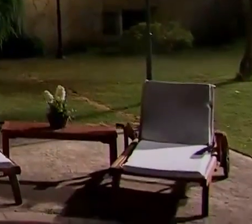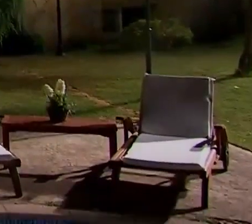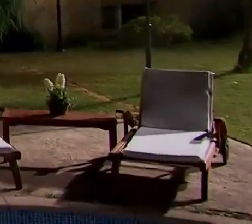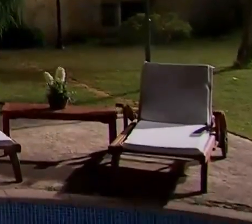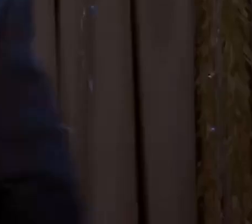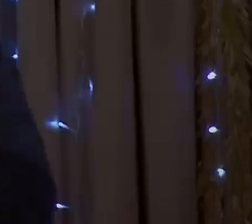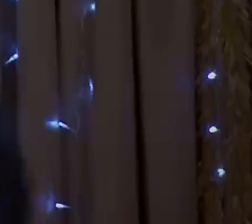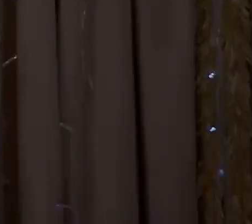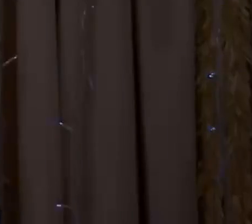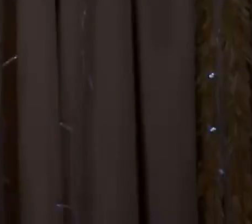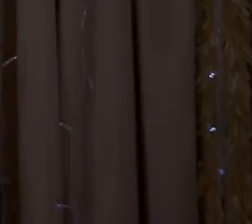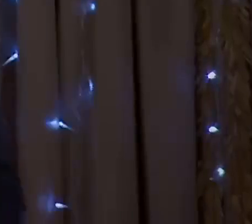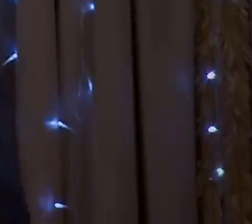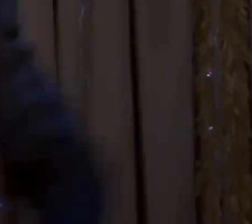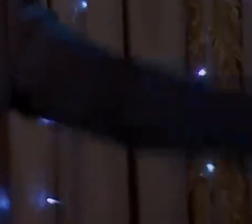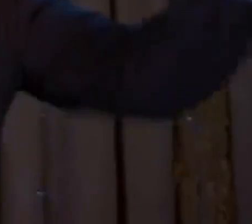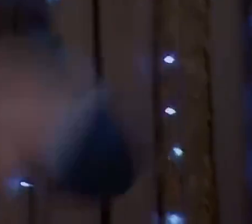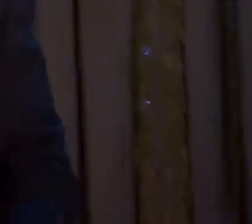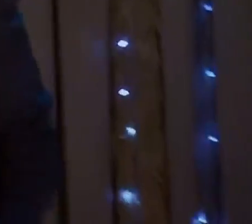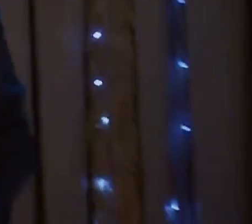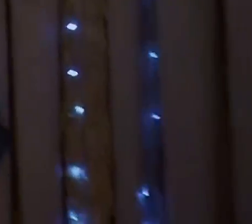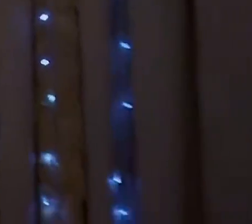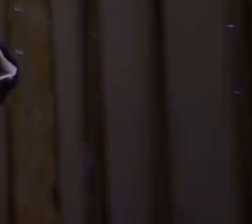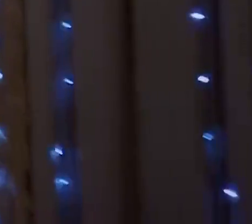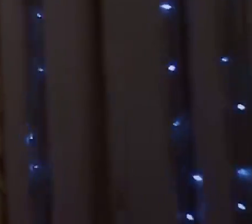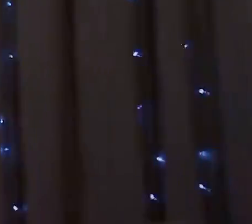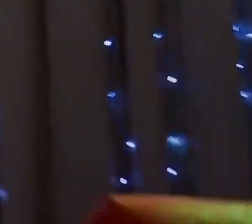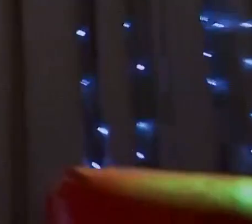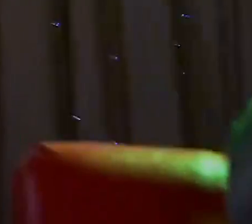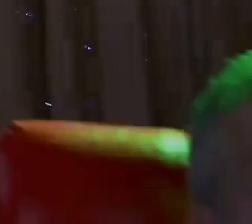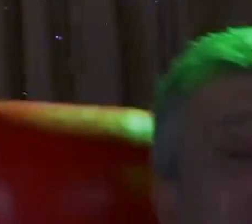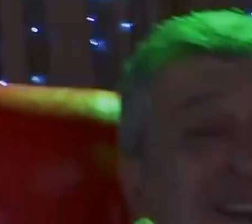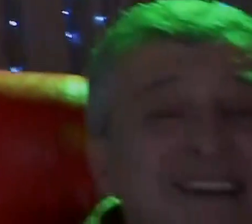Villanın dış cephesi. Sahnede smokinli Şükrü.